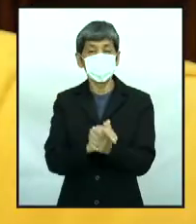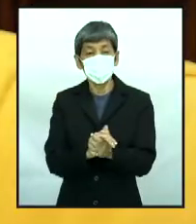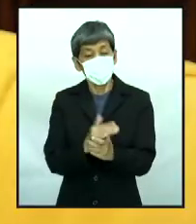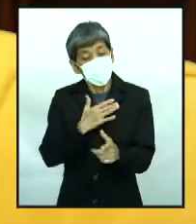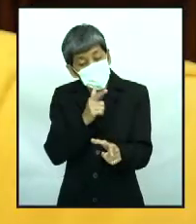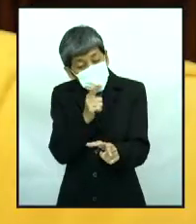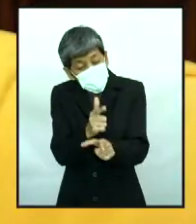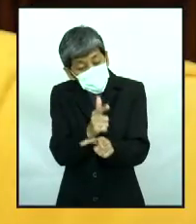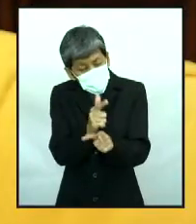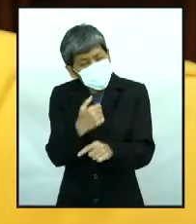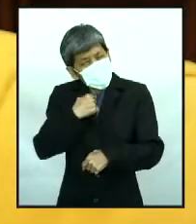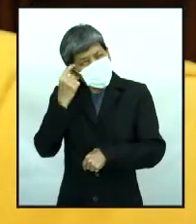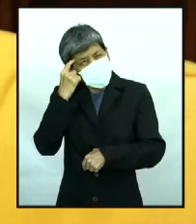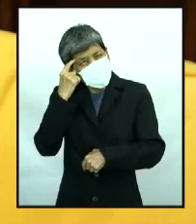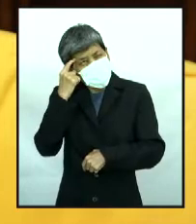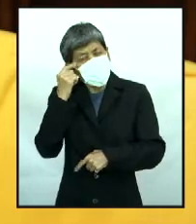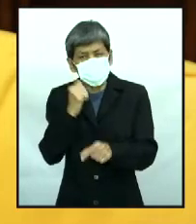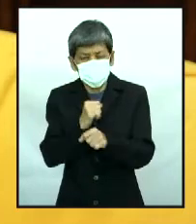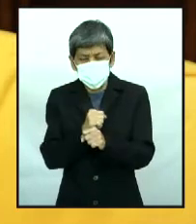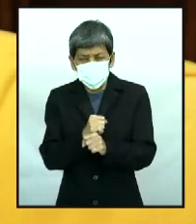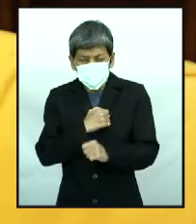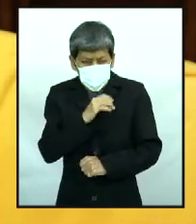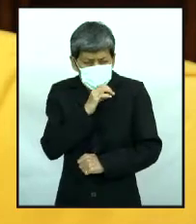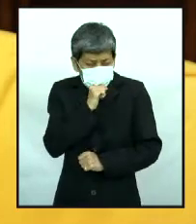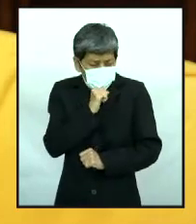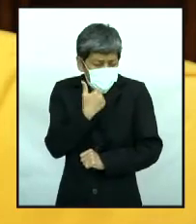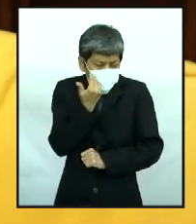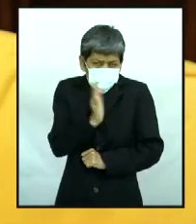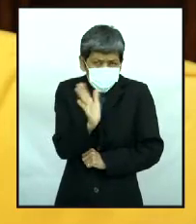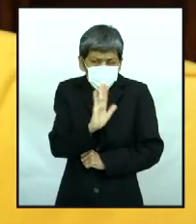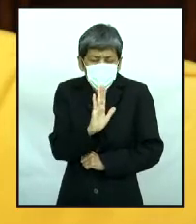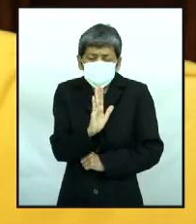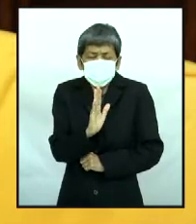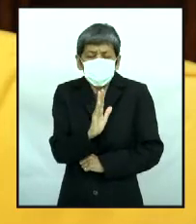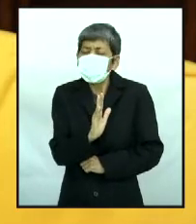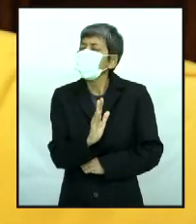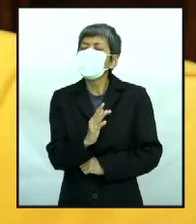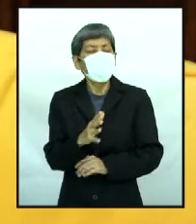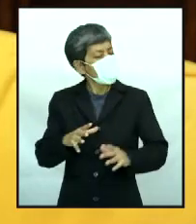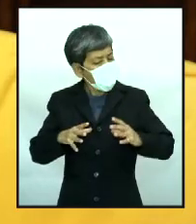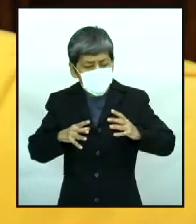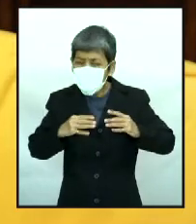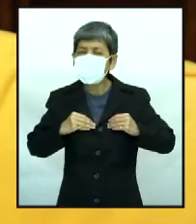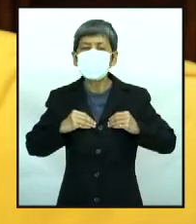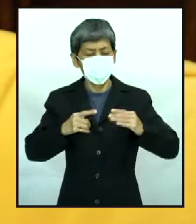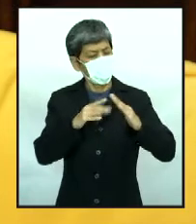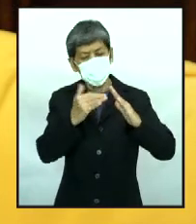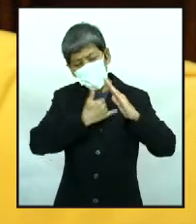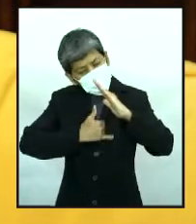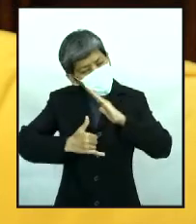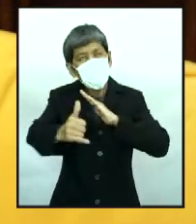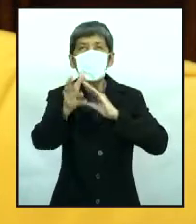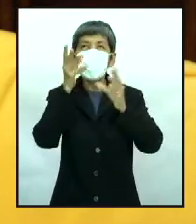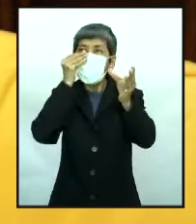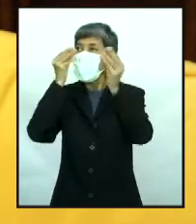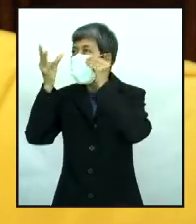งดูก็อย่าไปปกปิดหรืออย่าไปอายอย่าให้กล้าที่จะให้เขาเผชิญโลกเราต้องกล้